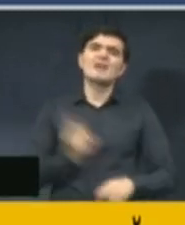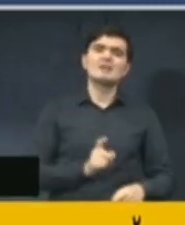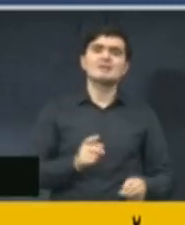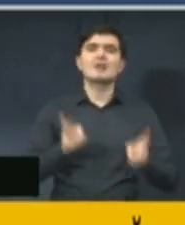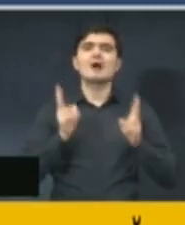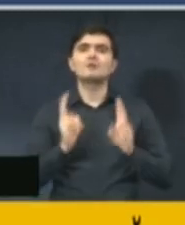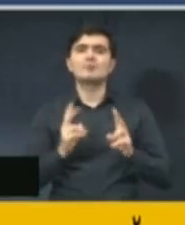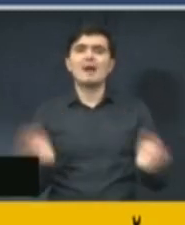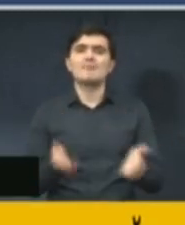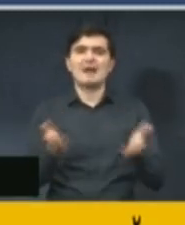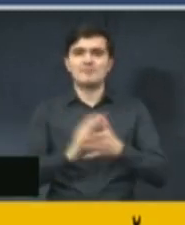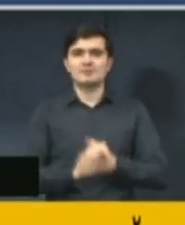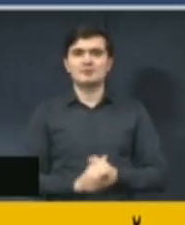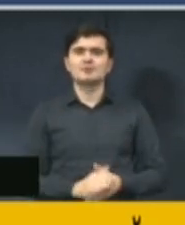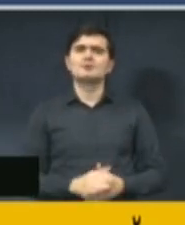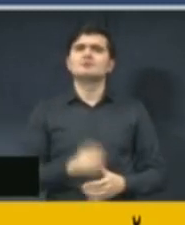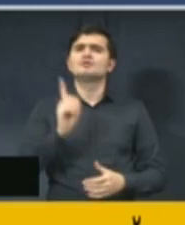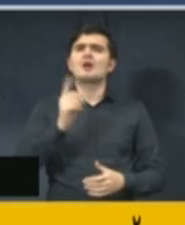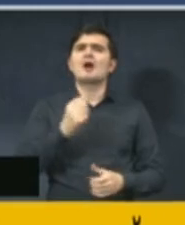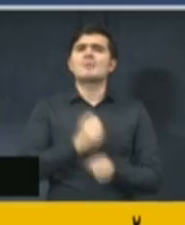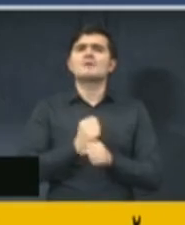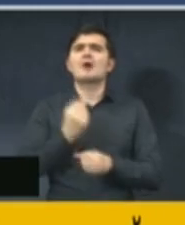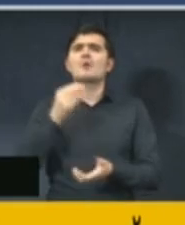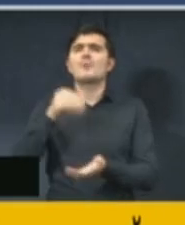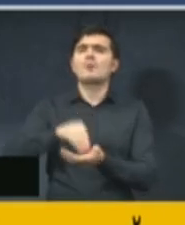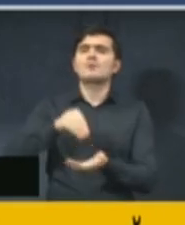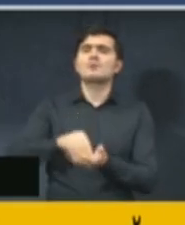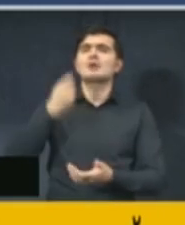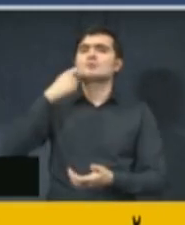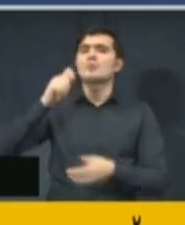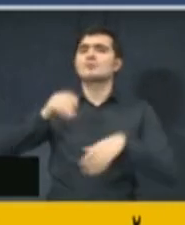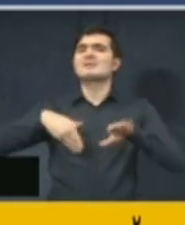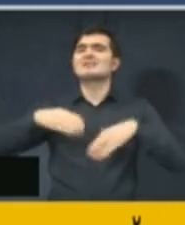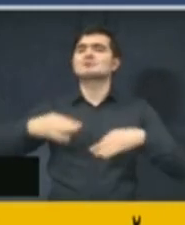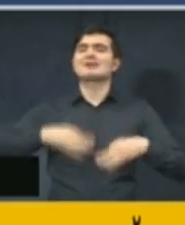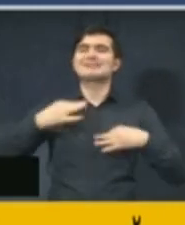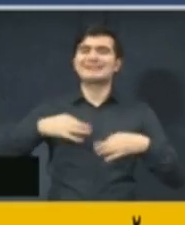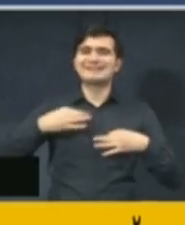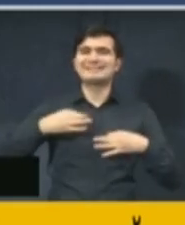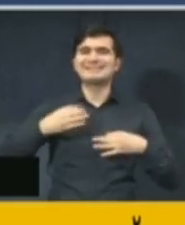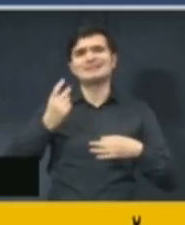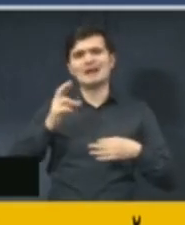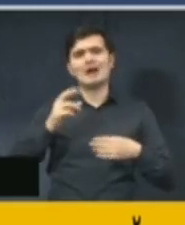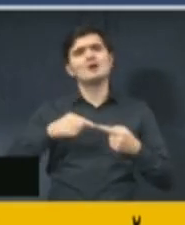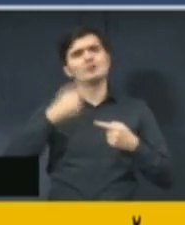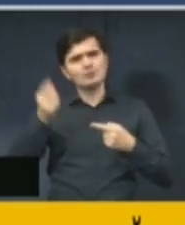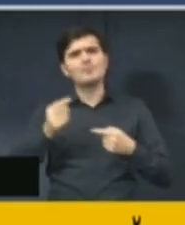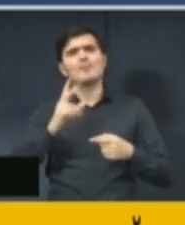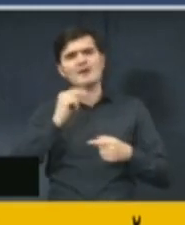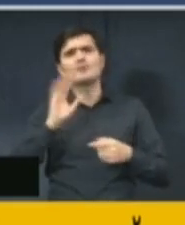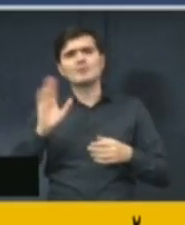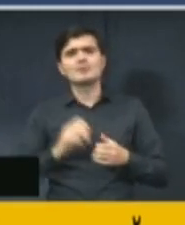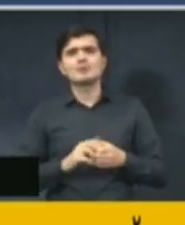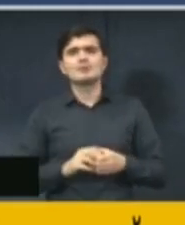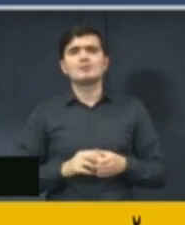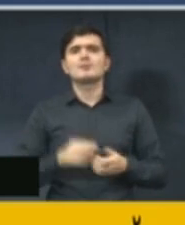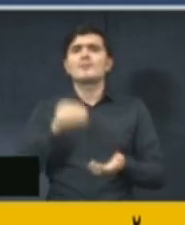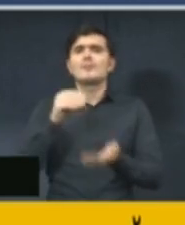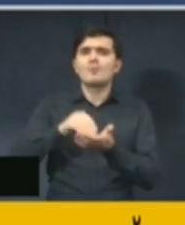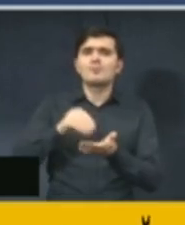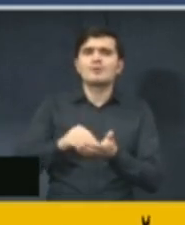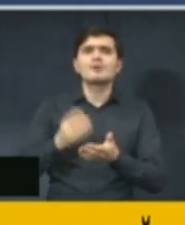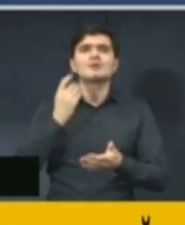mai repede. Și aș face o propunere domnului ministru sănătății, dar după vom mai discuta despre asta, ca